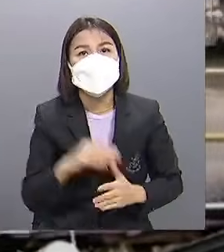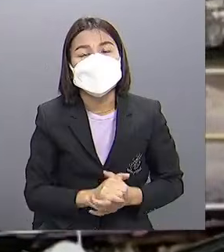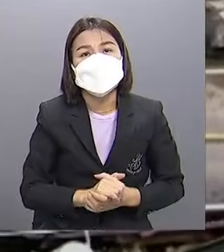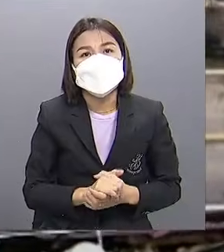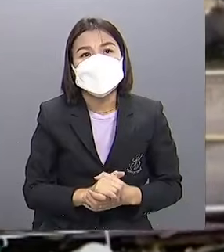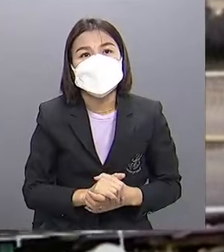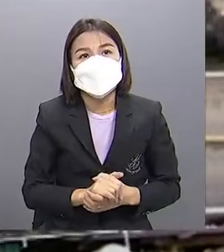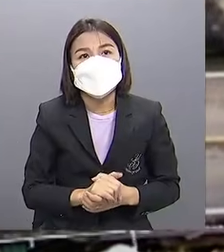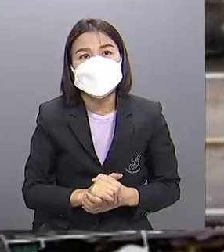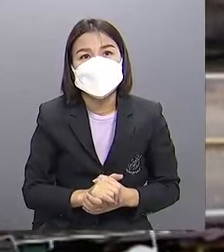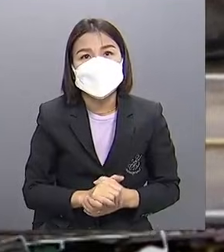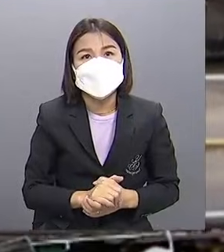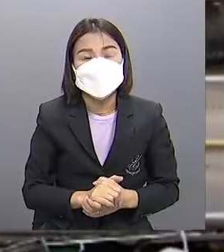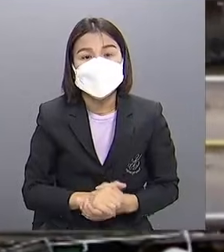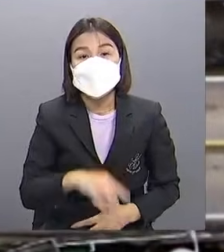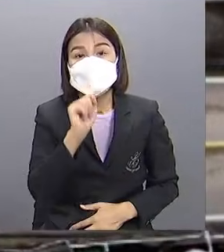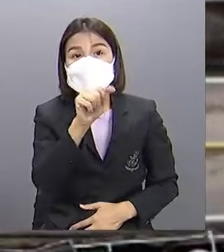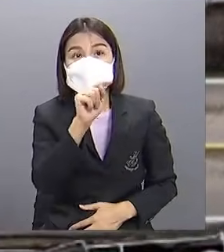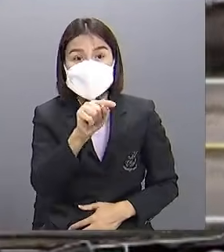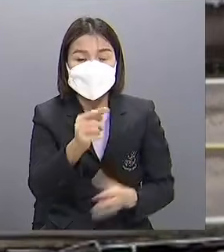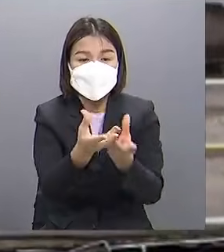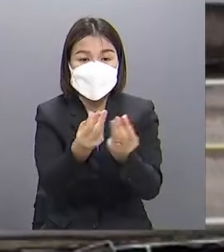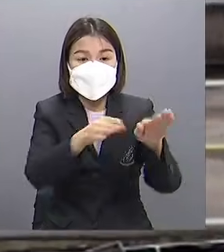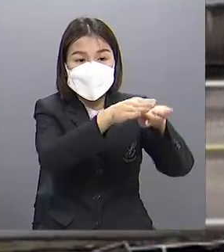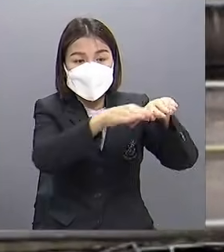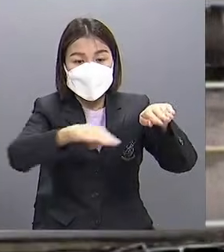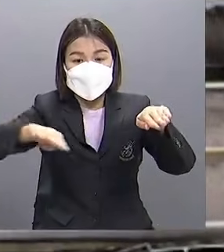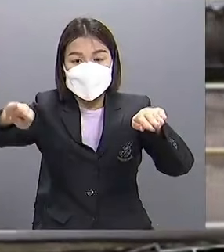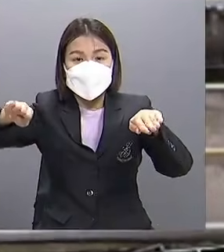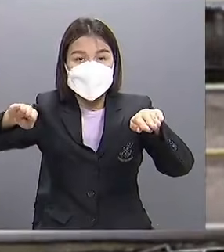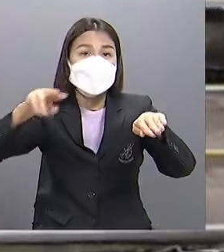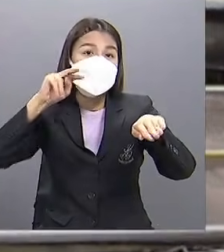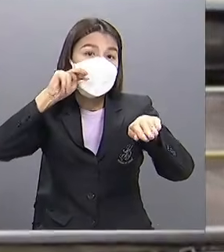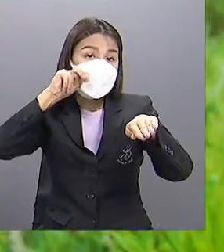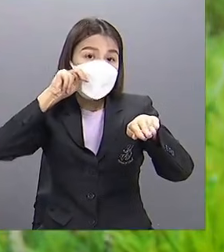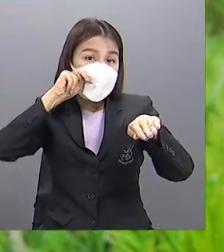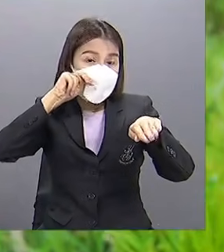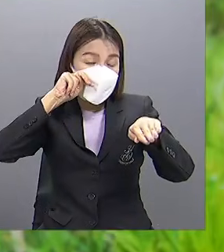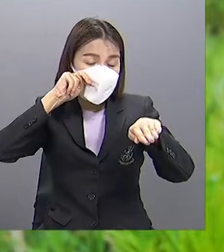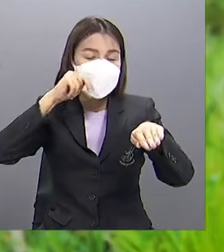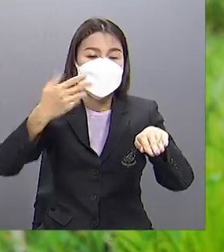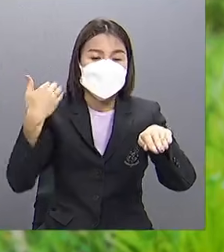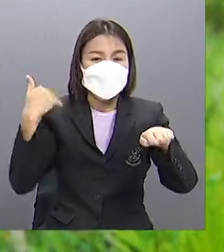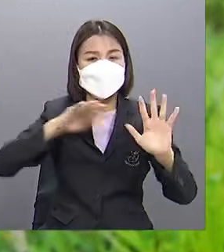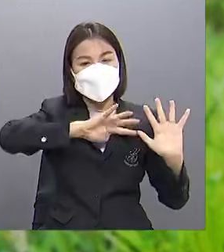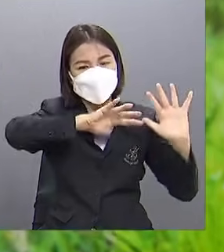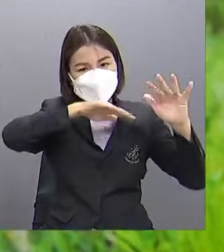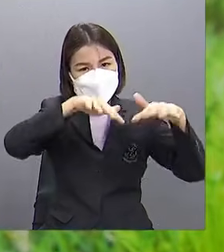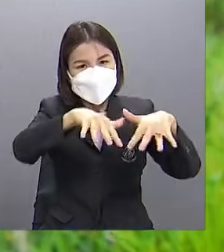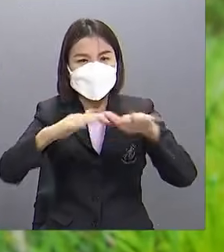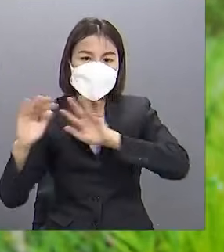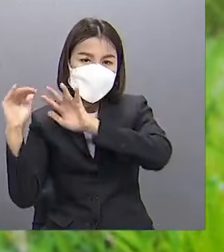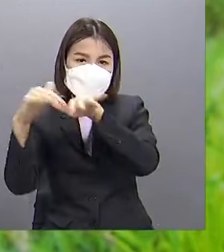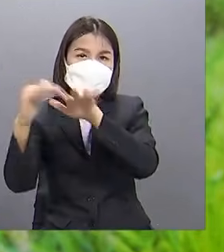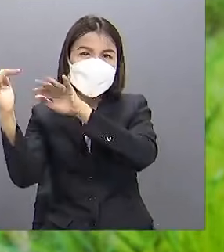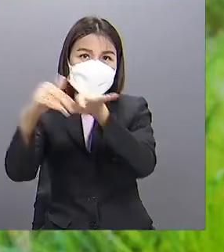แม่สอดเป็นพื้นที่ต่ำแล้วก็มีน้ำหลายสายที่ไหลเข้าแม่สอดก็มีทั้งห้วยแห้งห้วยแล้งห้ว